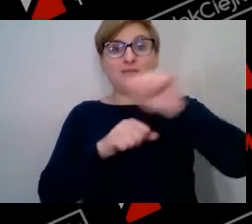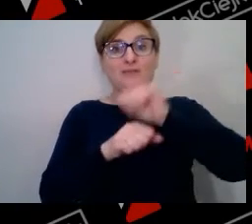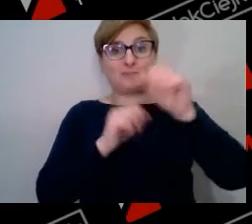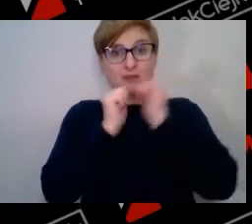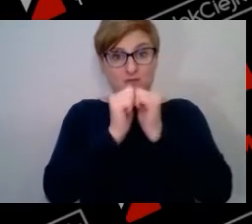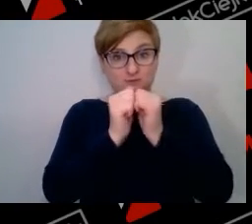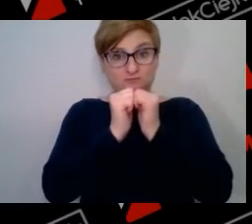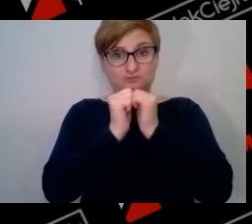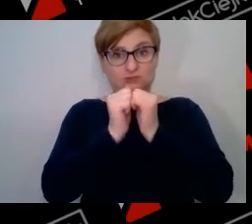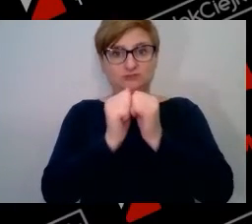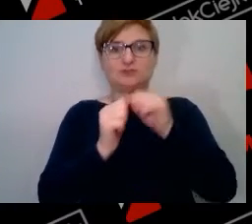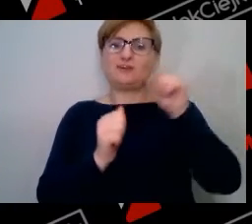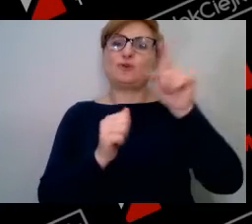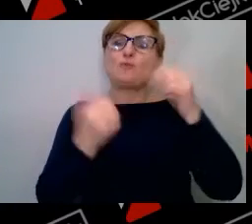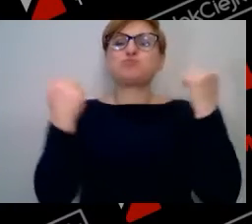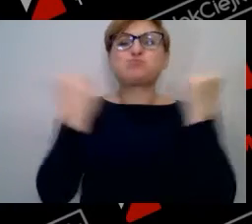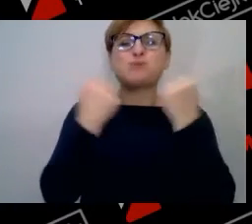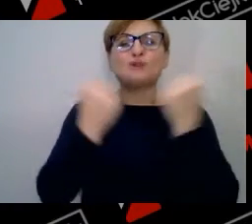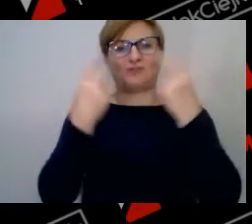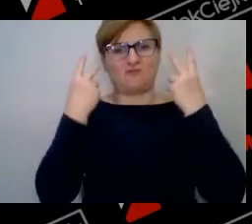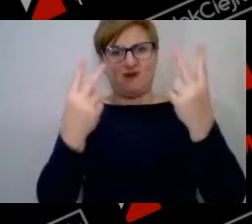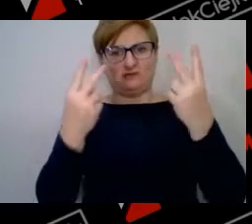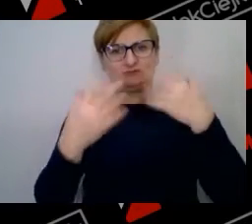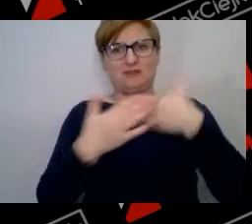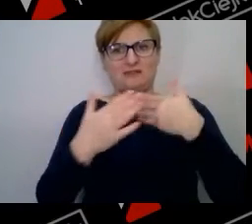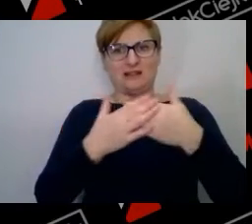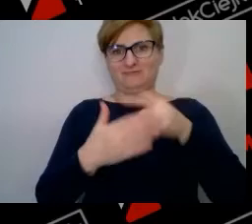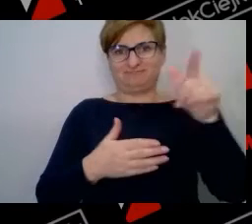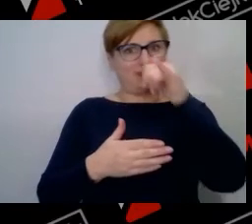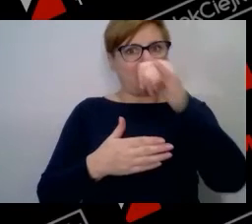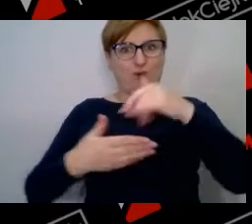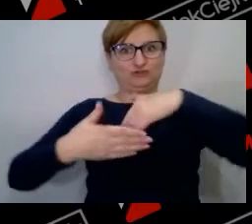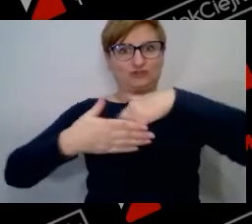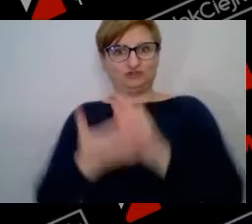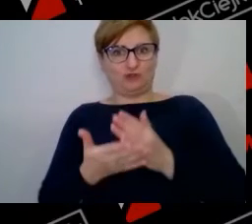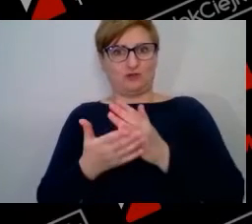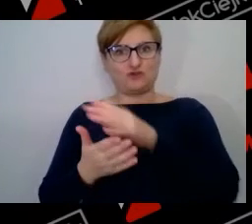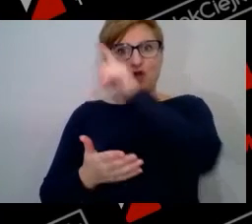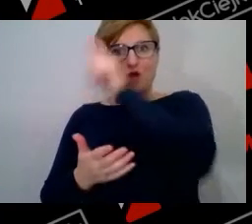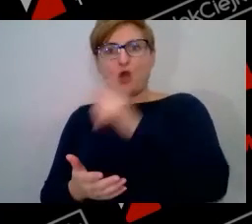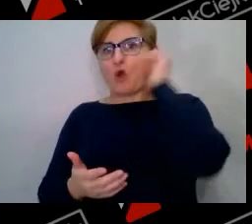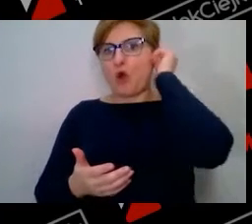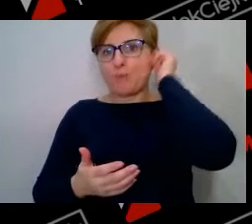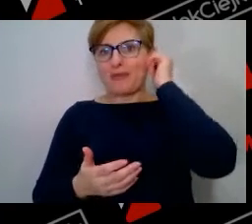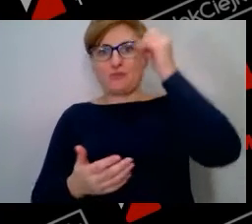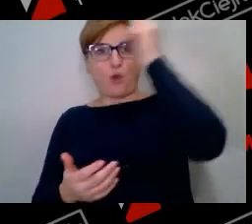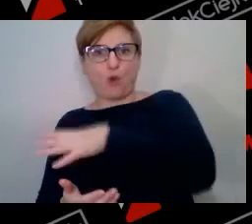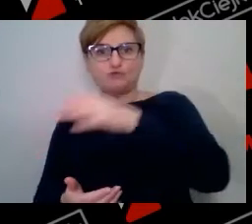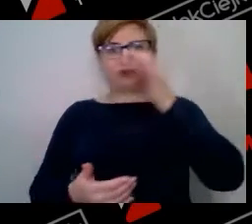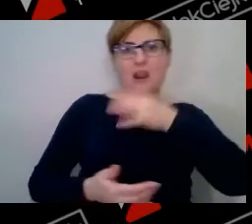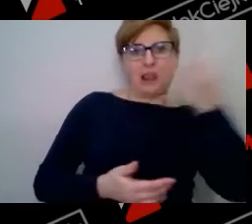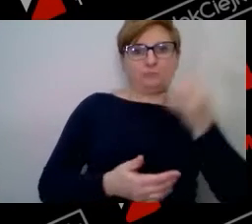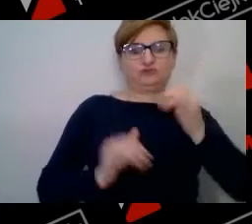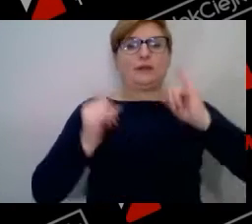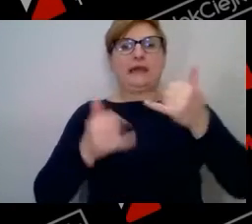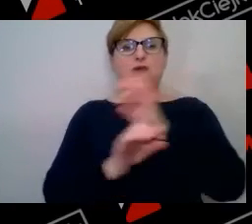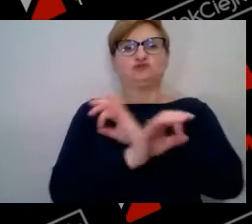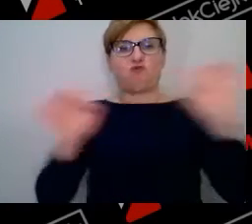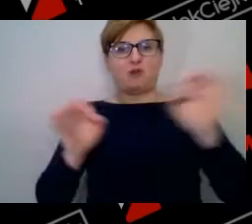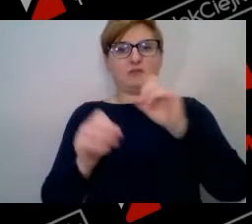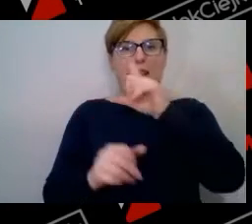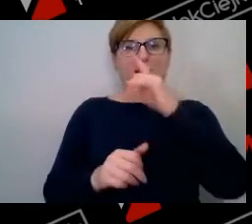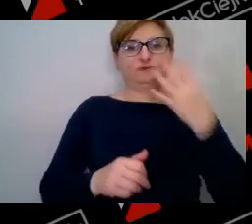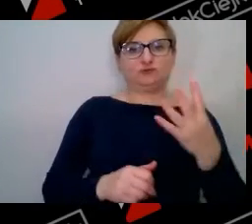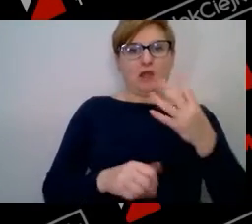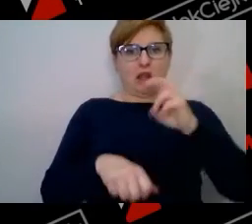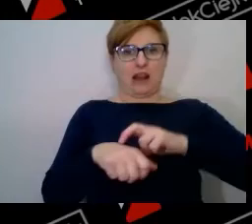kobiet tak ważna, ponieważ nie dzieli kobiety na lepsze i gorsze na podstawie daty zwolnienia lekarskiego. Uwzględnia wszystkie osoby,